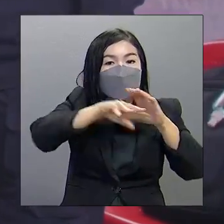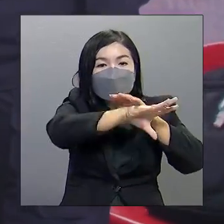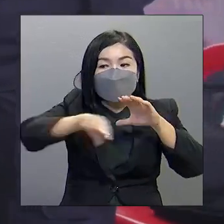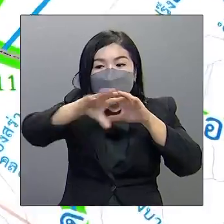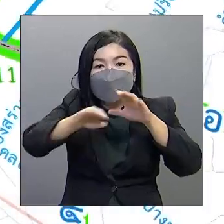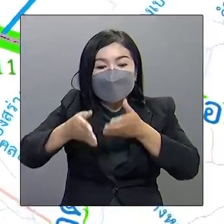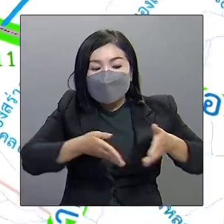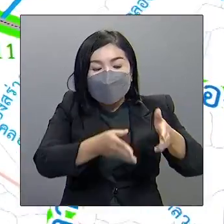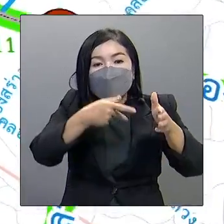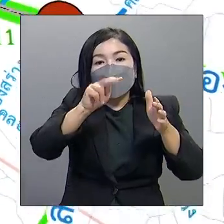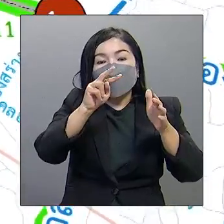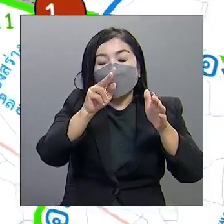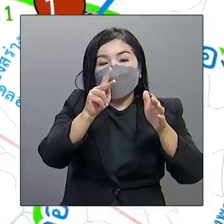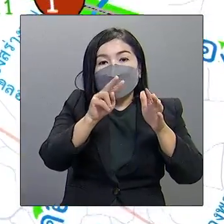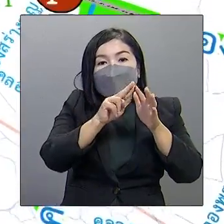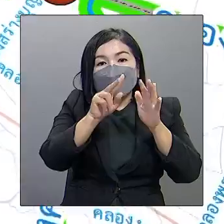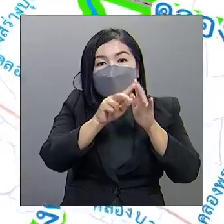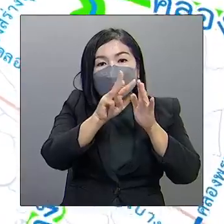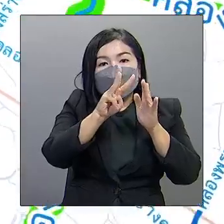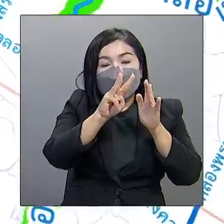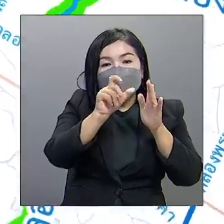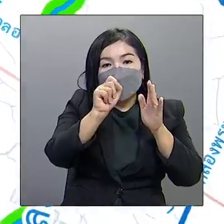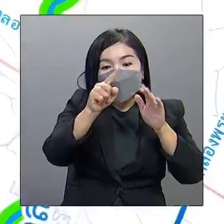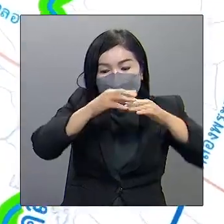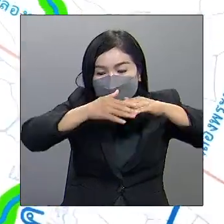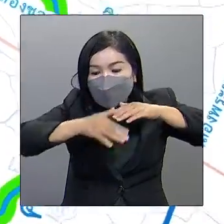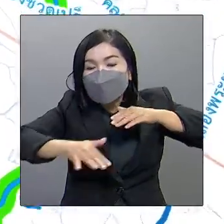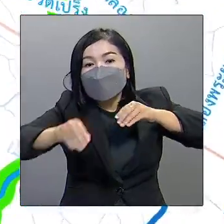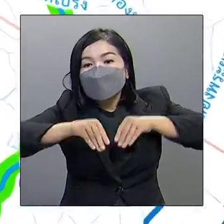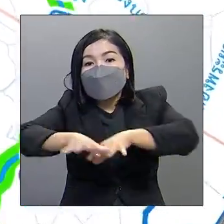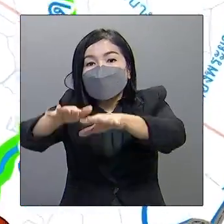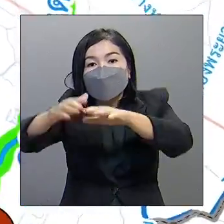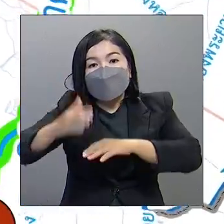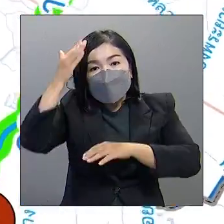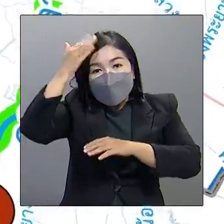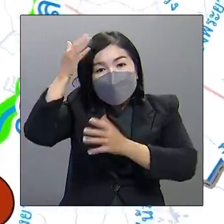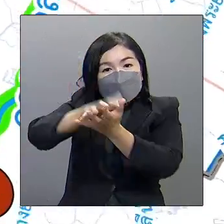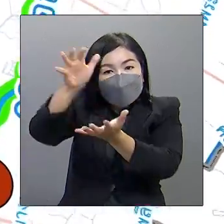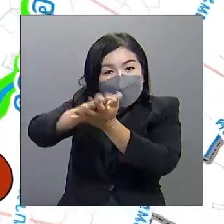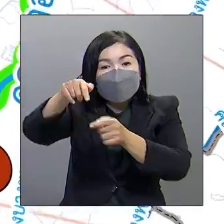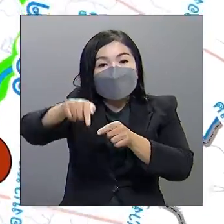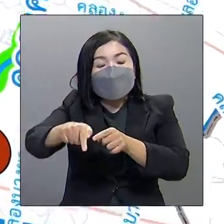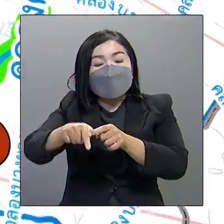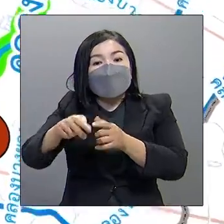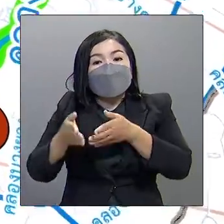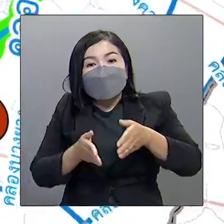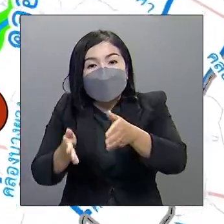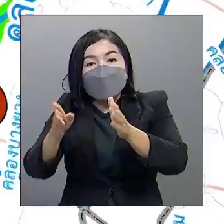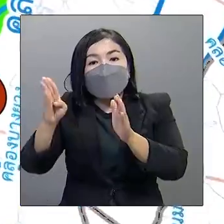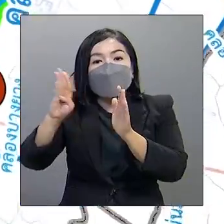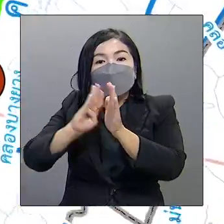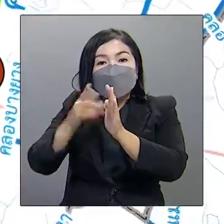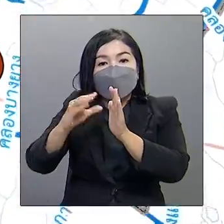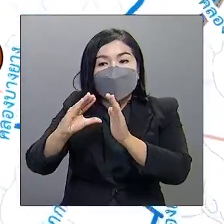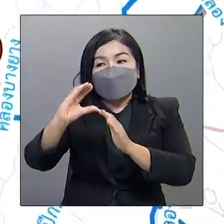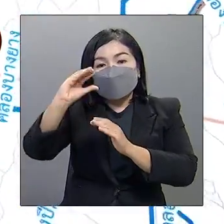องประเวศเนี่ยนะครับให้ไหลลงไปข้างล่างเนี่ยนะครับผ่านไป2คลองก็คือคลองหัวตะเข้คลองบางฉลงนะครับแล้วก็จะต้องไหลนะครับส่งต่